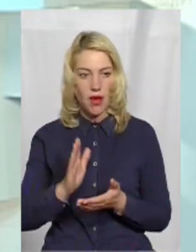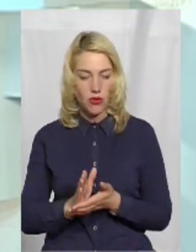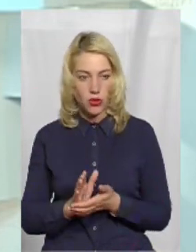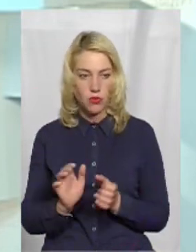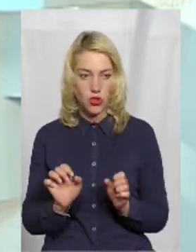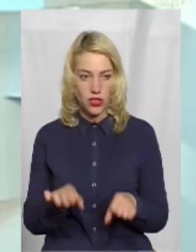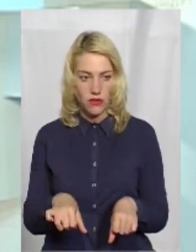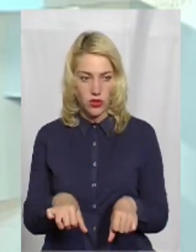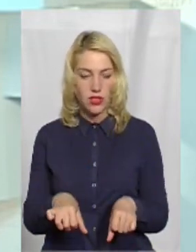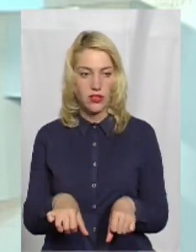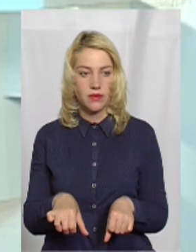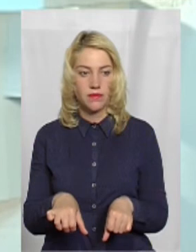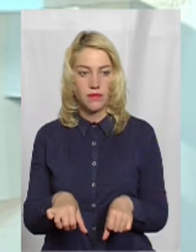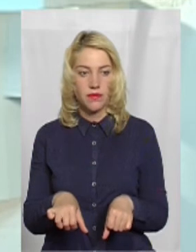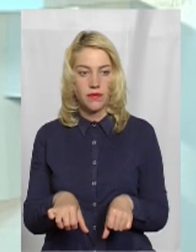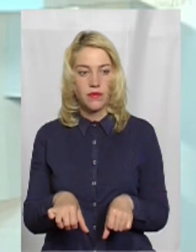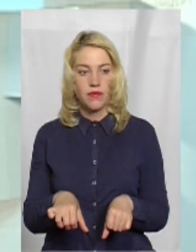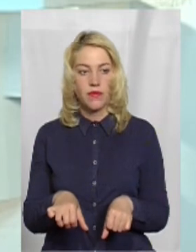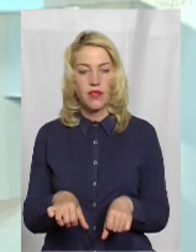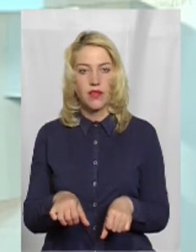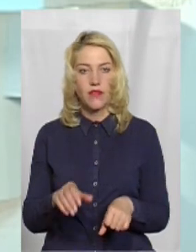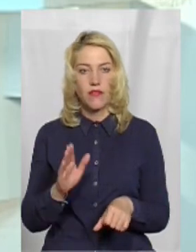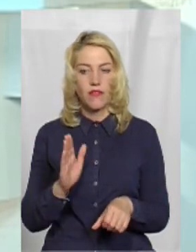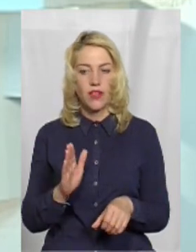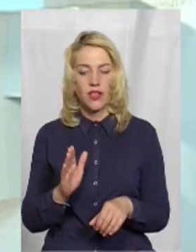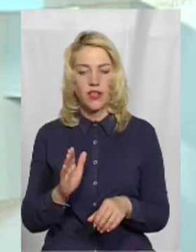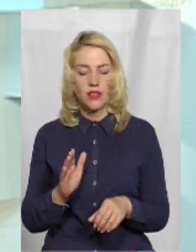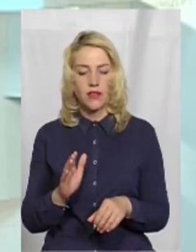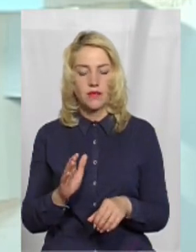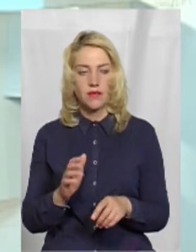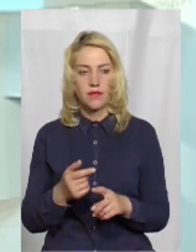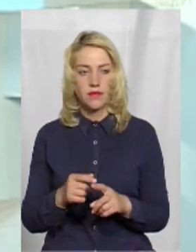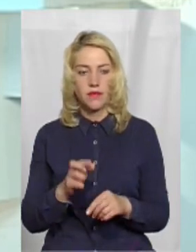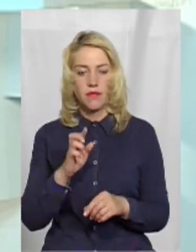мають можливість спорудження біогазових установок, і ми наразі такі